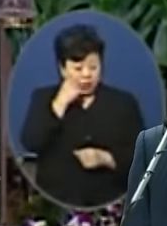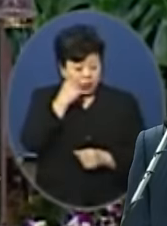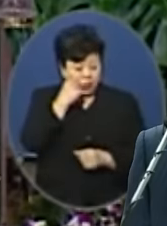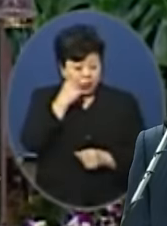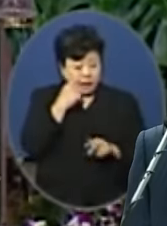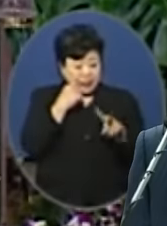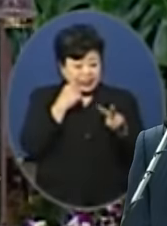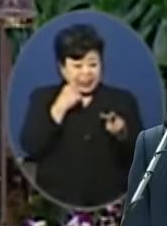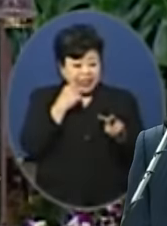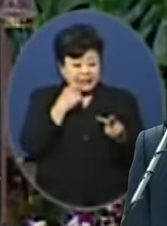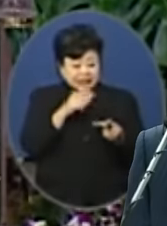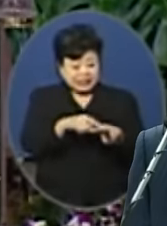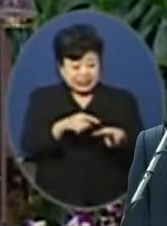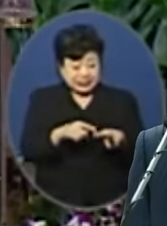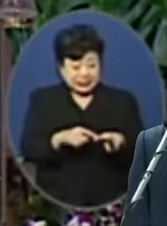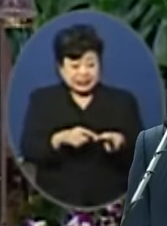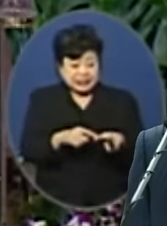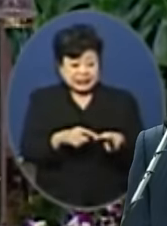두 다리를